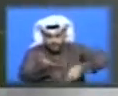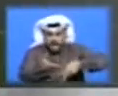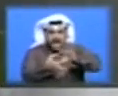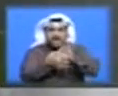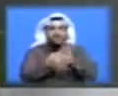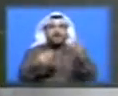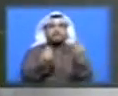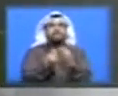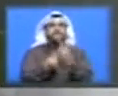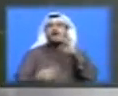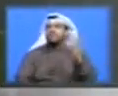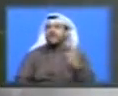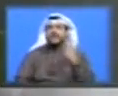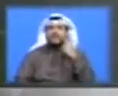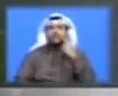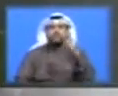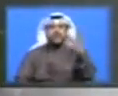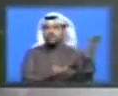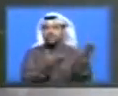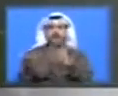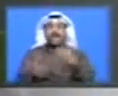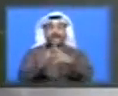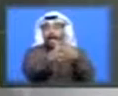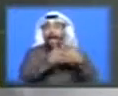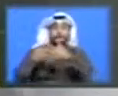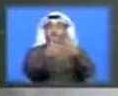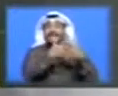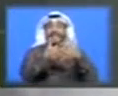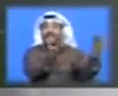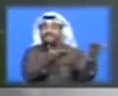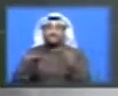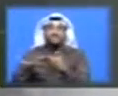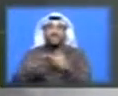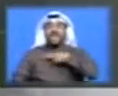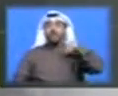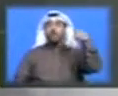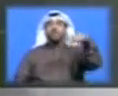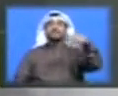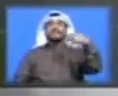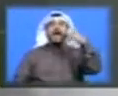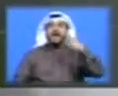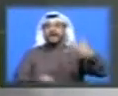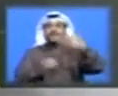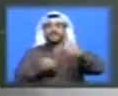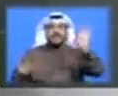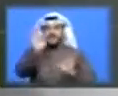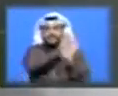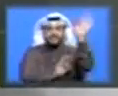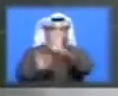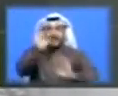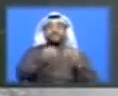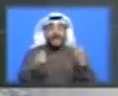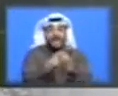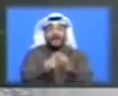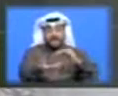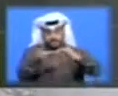الطاقة الأمريكية وزارونا أكثر من مرة وسوينا أكثر من اجتماع معهم وتدريبات، وكذلك تم